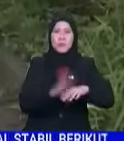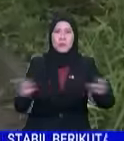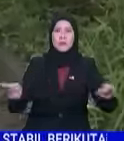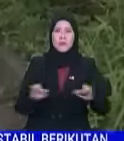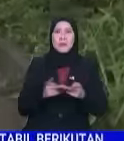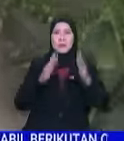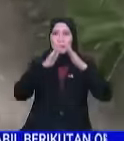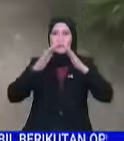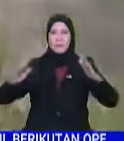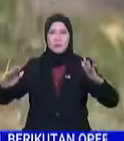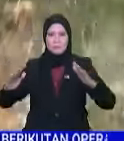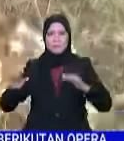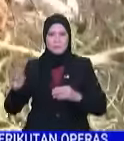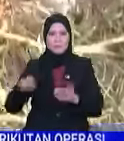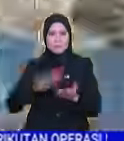kawasan kediaman masing-masing.